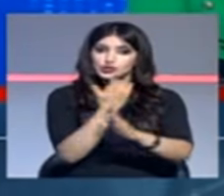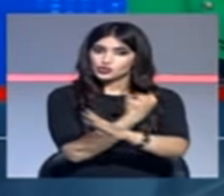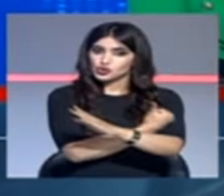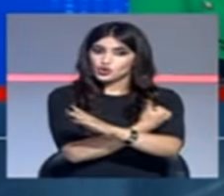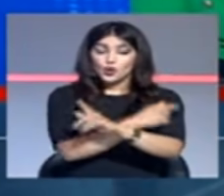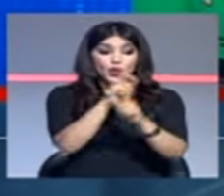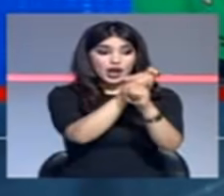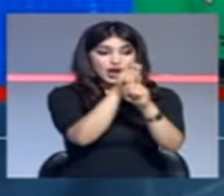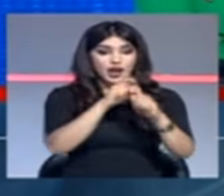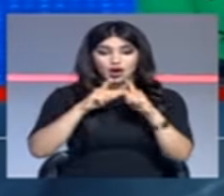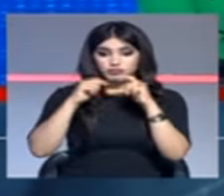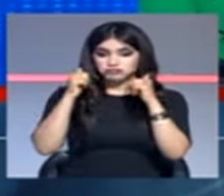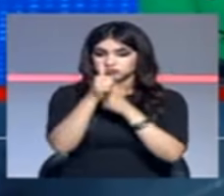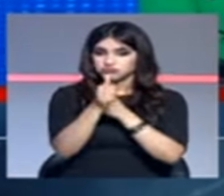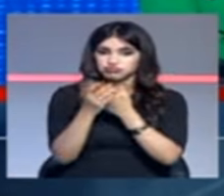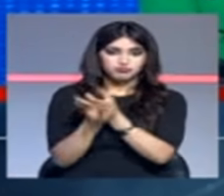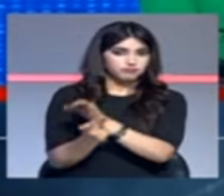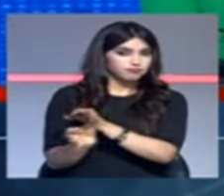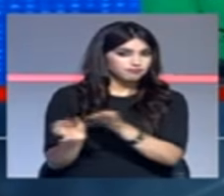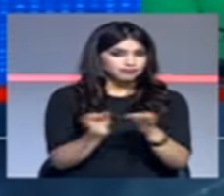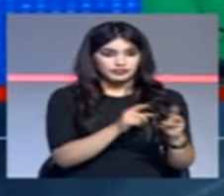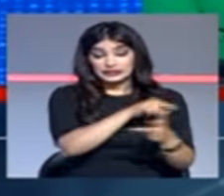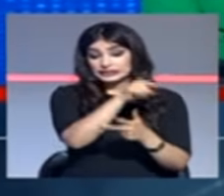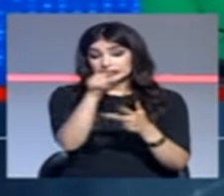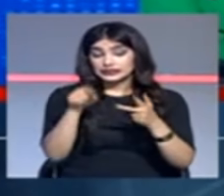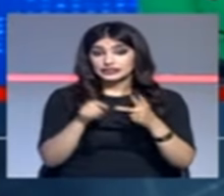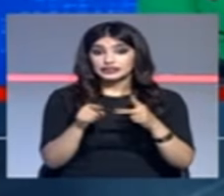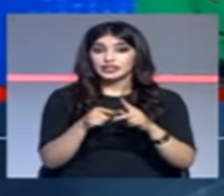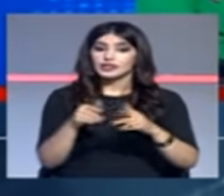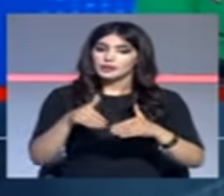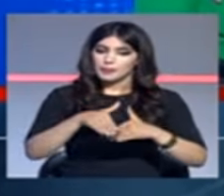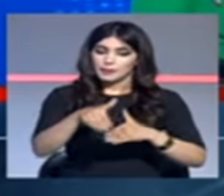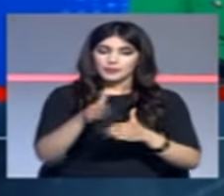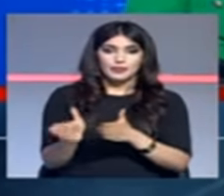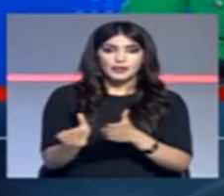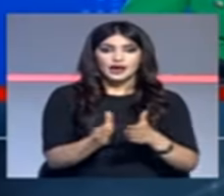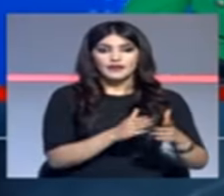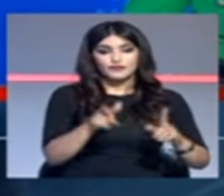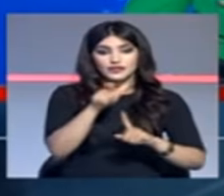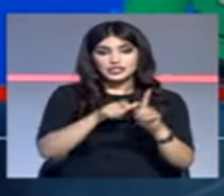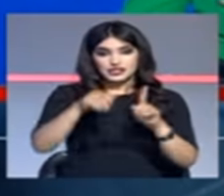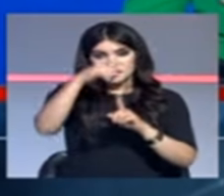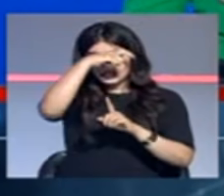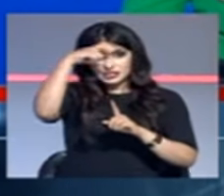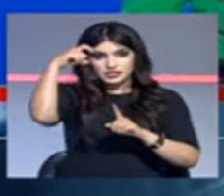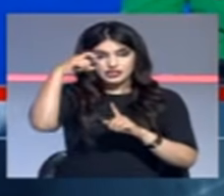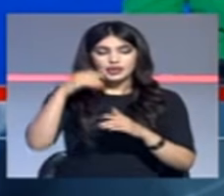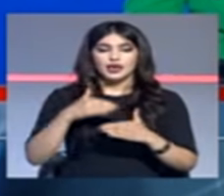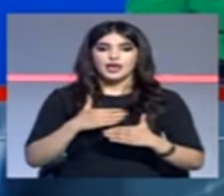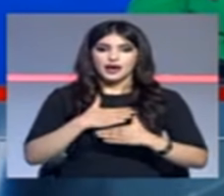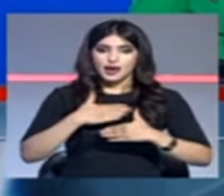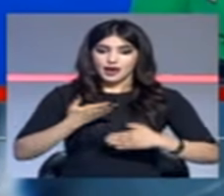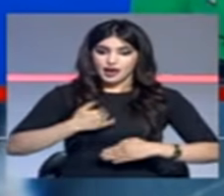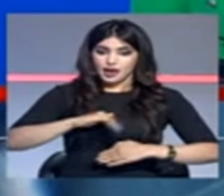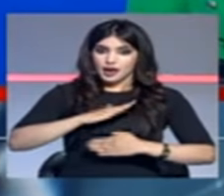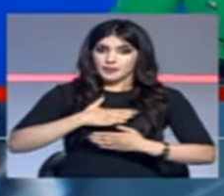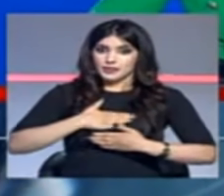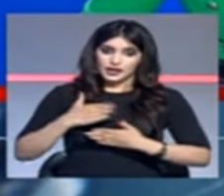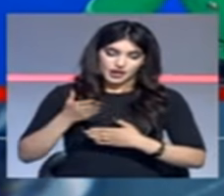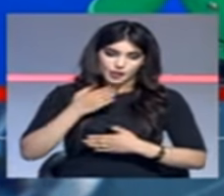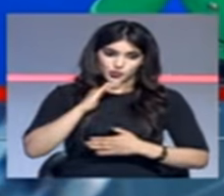التلقيح والالتزام بالإجراءات الوقائية لنمر بصيف آمن بإذن الله شكرا